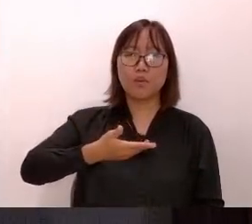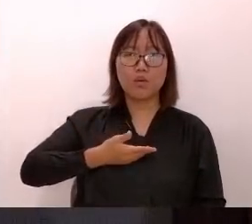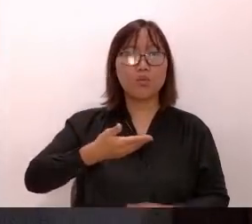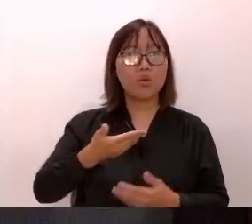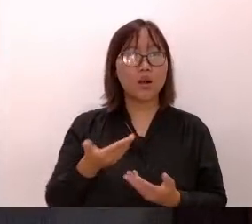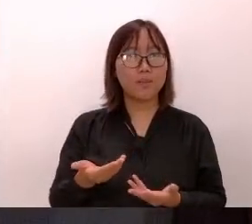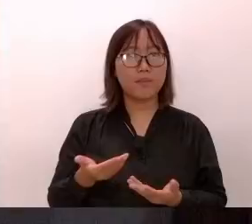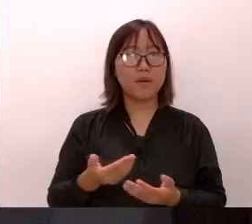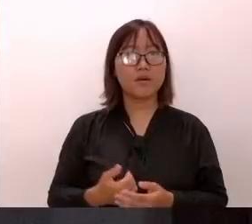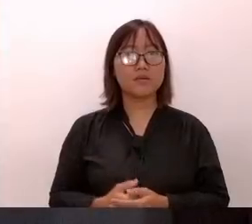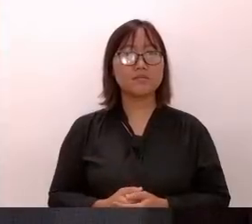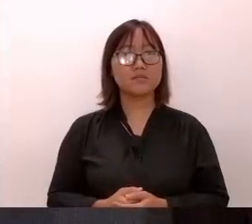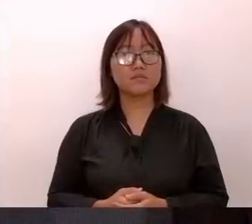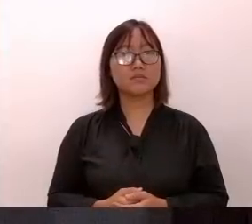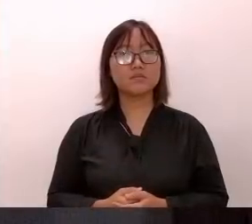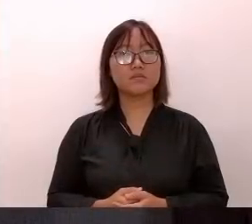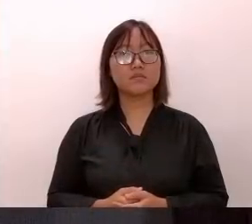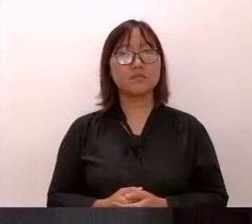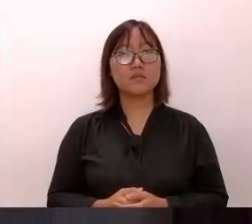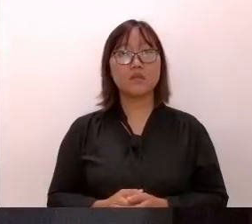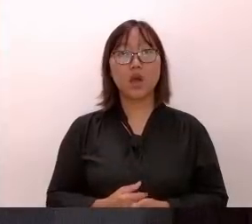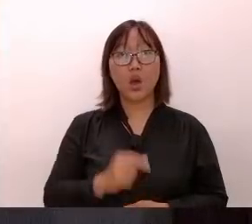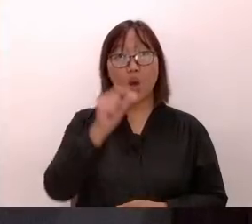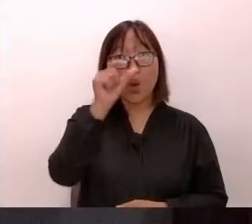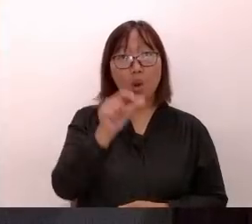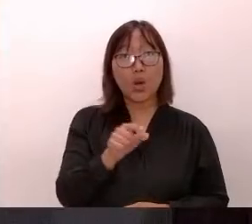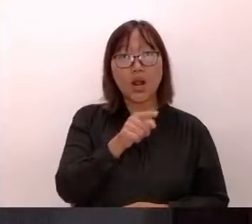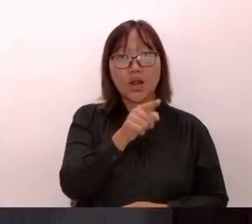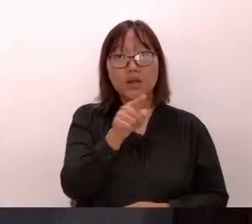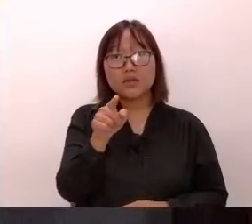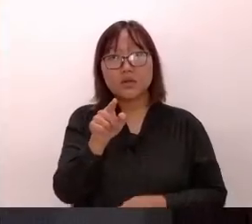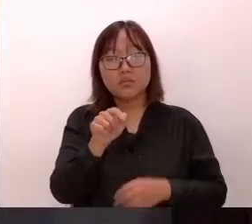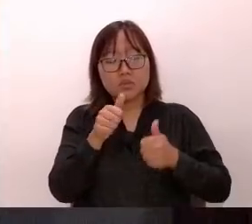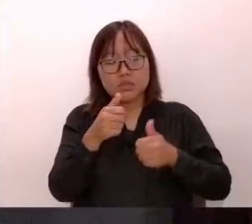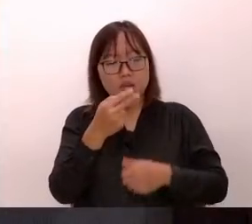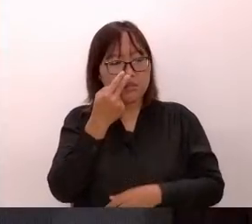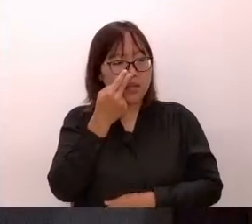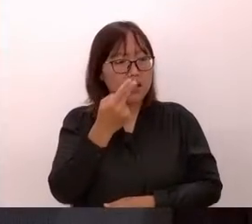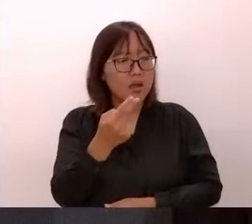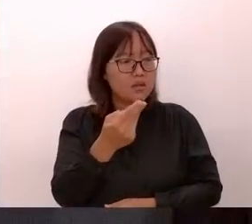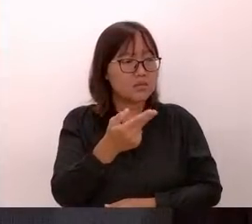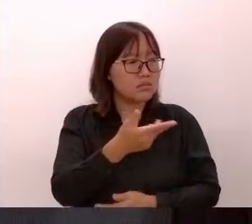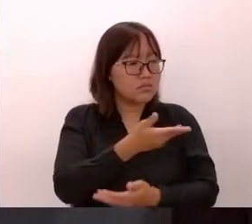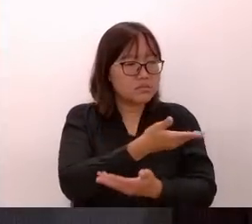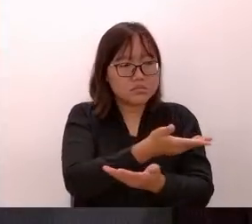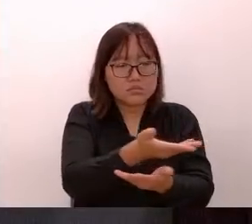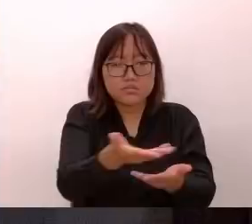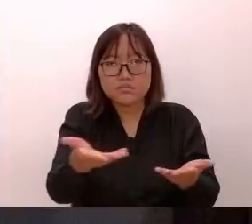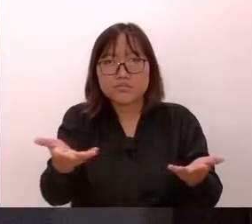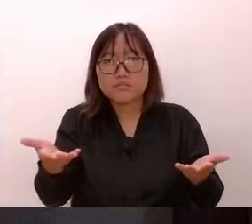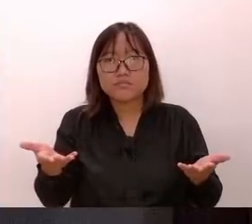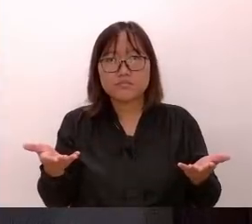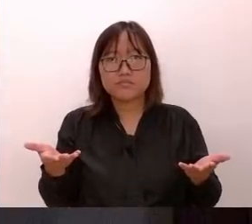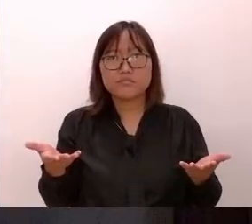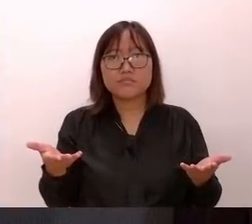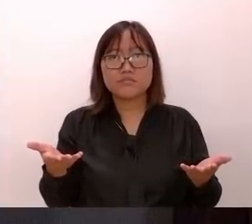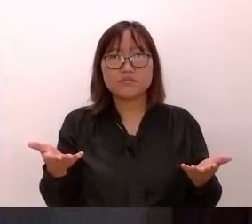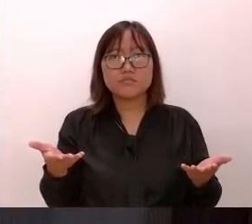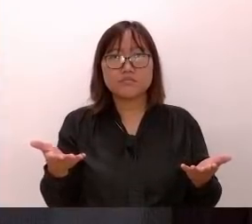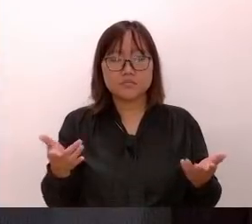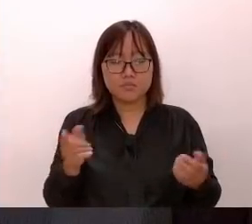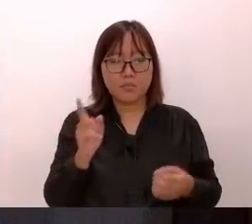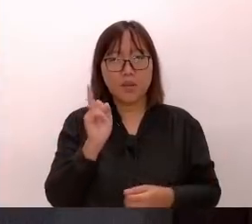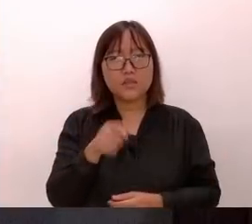wajarlah orang yang dapat melihat apa yang terjadi di sekelilingnya secara langsung akan lebih mudah